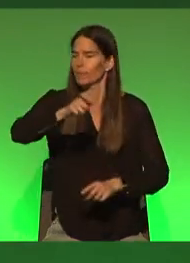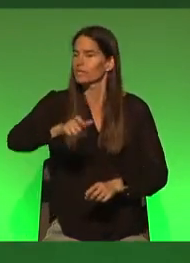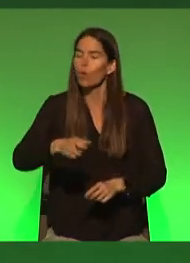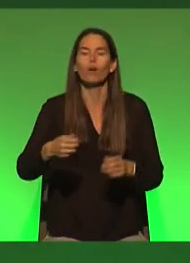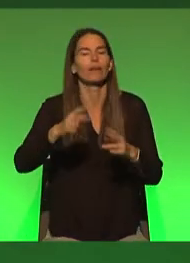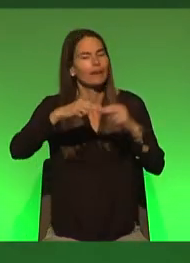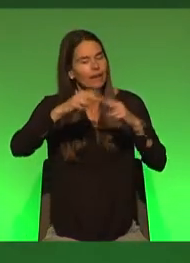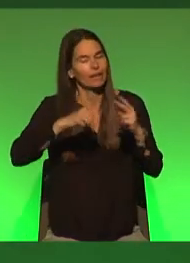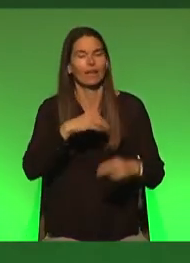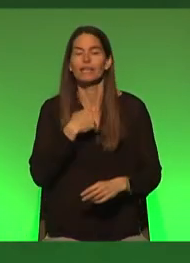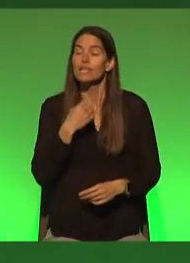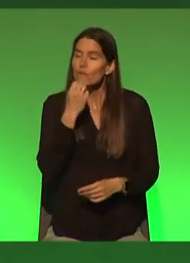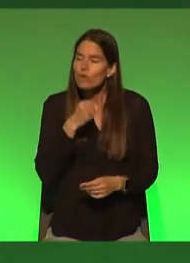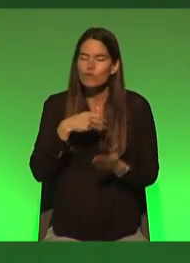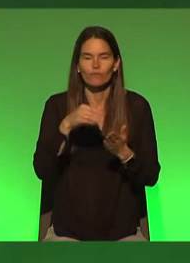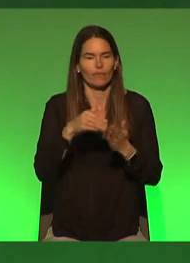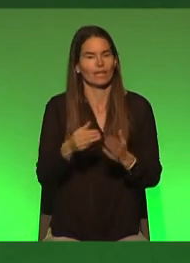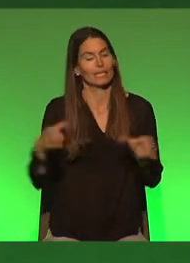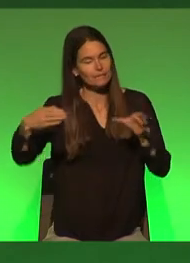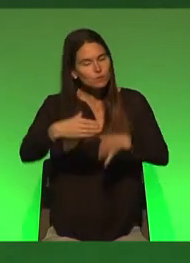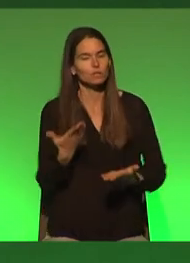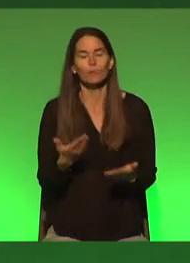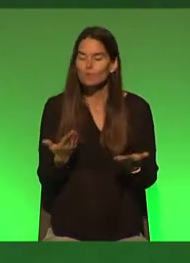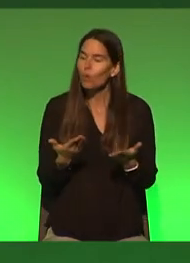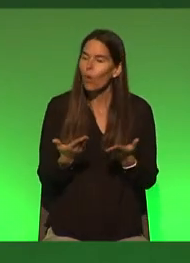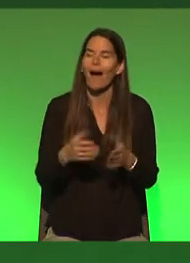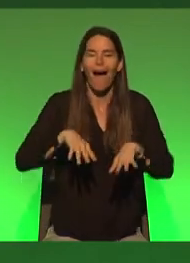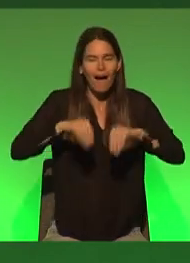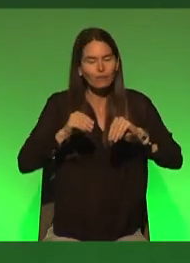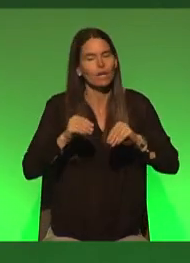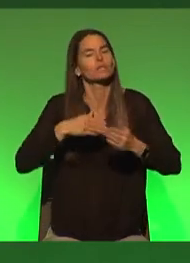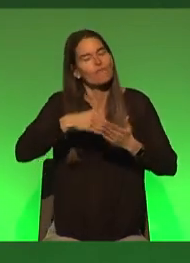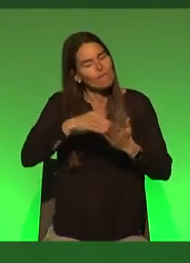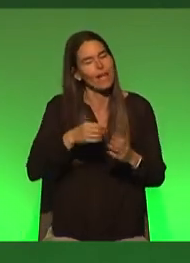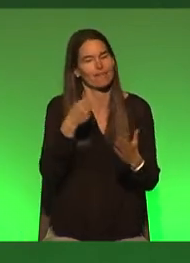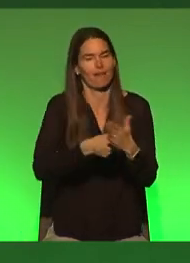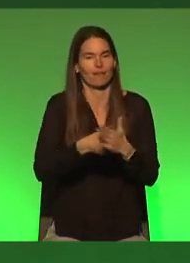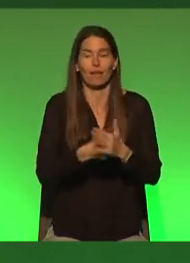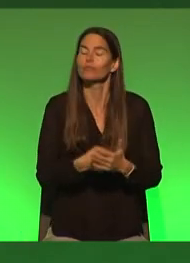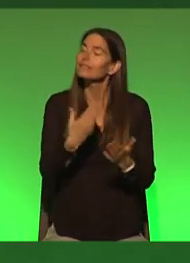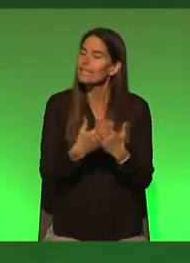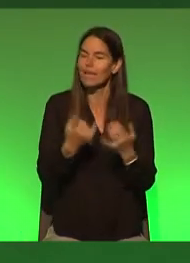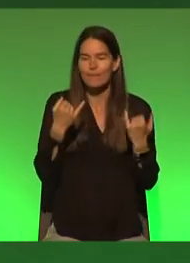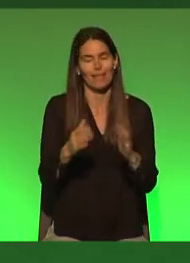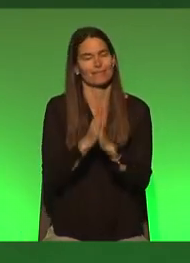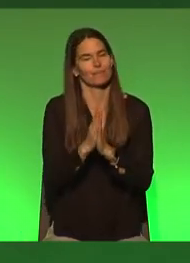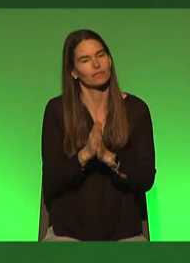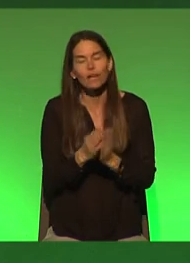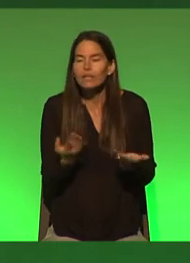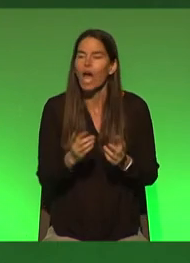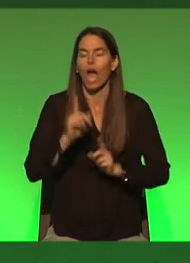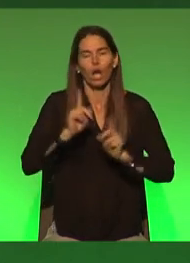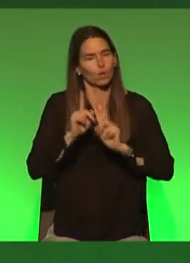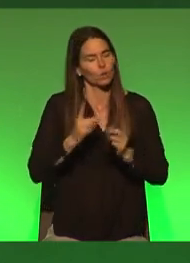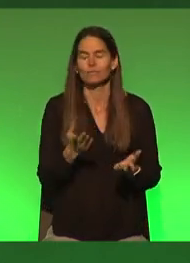ich habe irre Lust, das weiterzumachen, mit euch gemeinsam den Weg, den wir begonnen haben, weiterzugehen. Und deshalb bitte ich euch jetzt um etwas, das bei uns Grünen